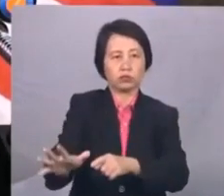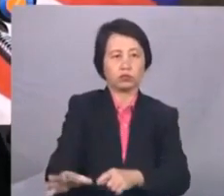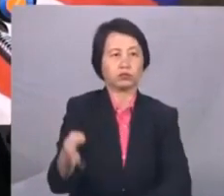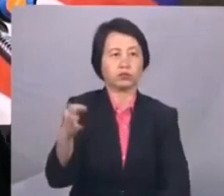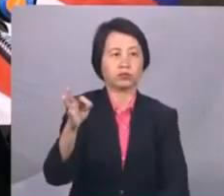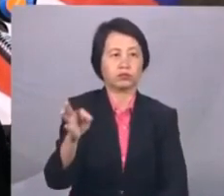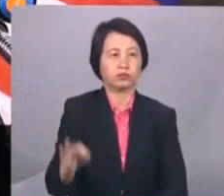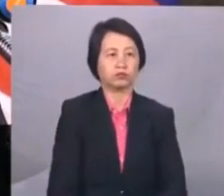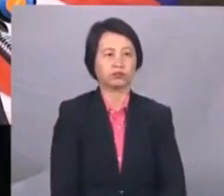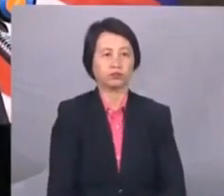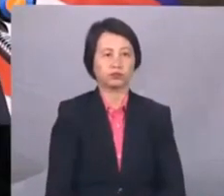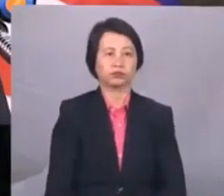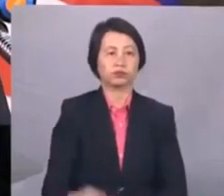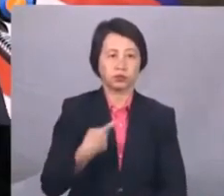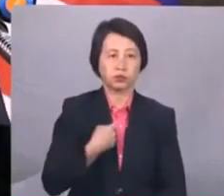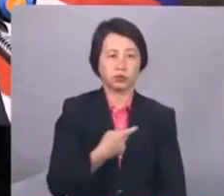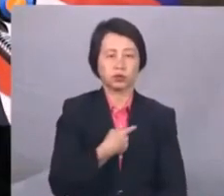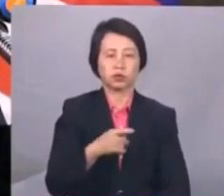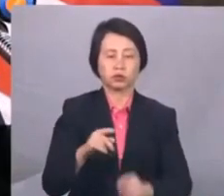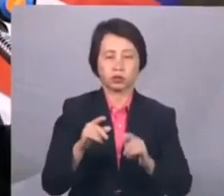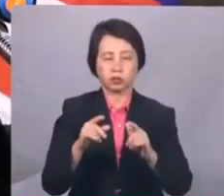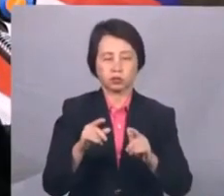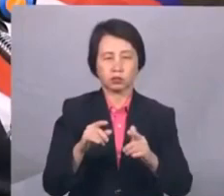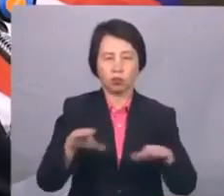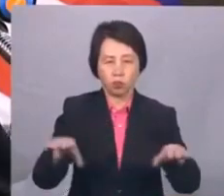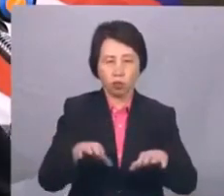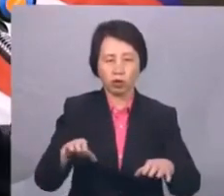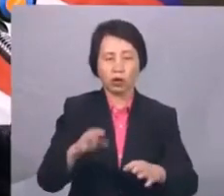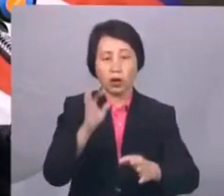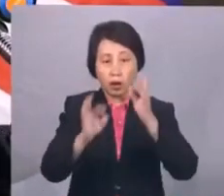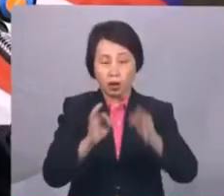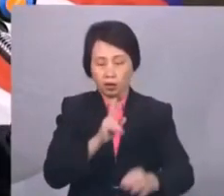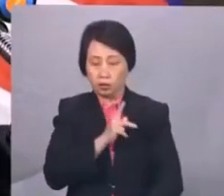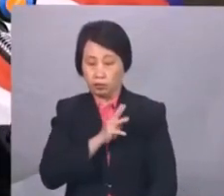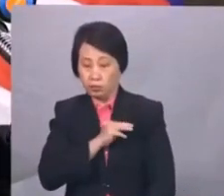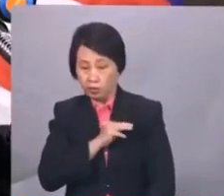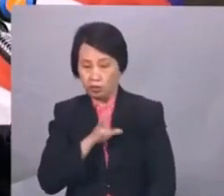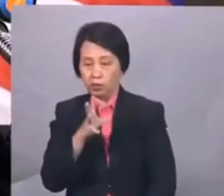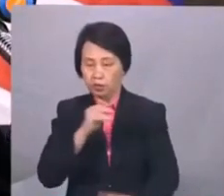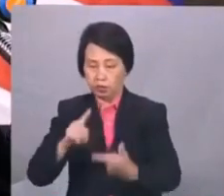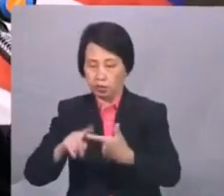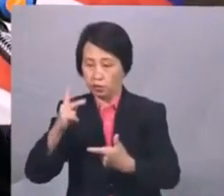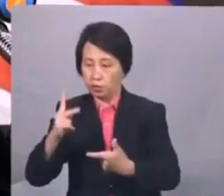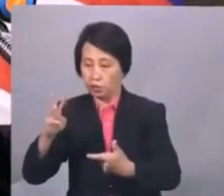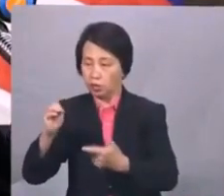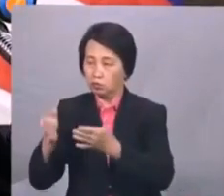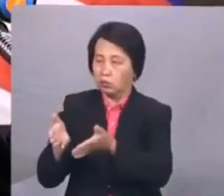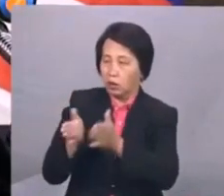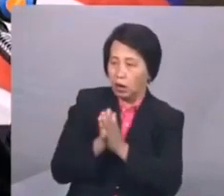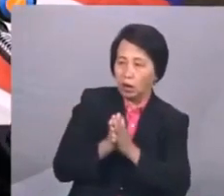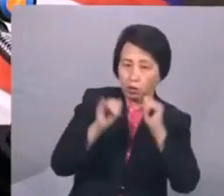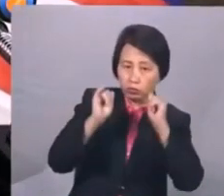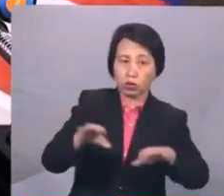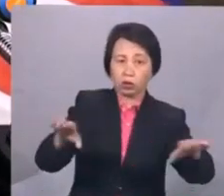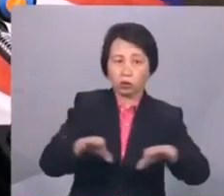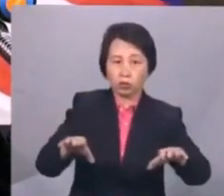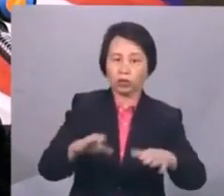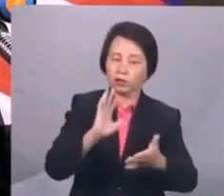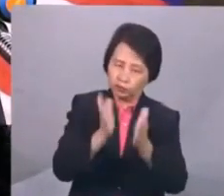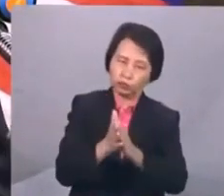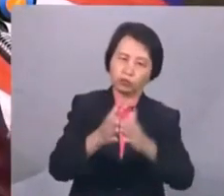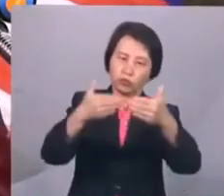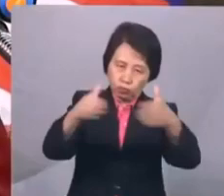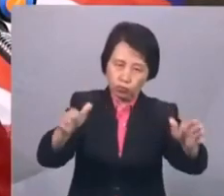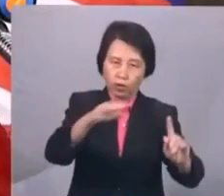di sini kita Letakkan jika sekiranya kementerian dan jabatan kesehatan menyarankan sudah boleh dilakukan kita